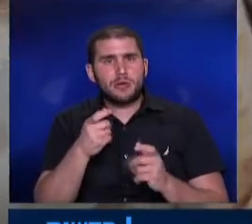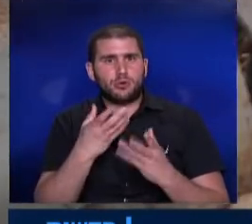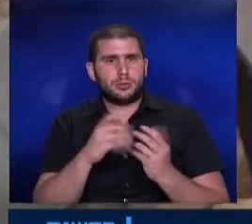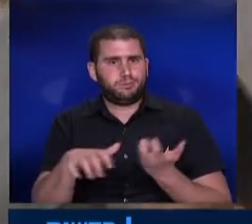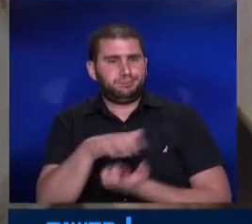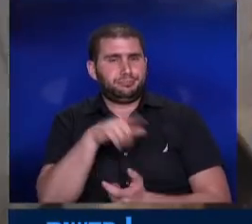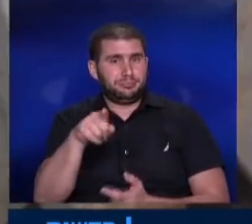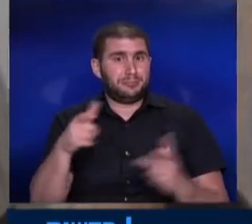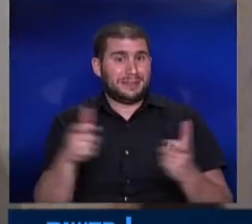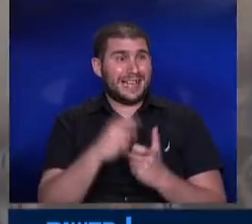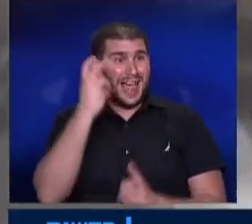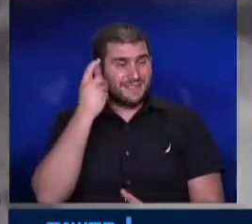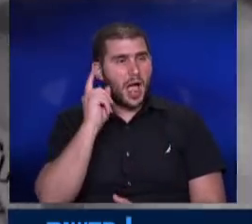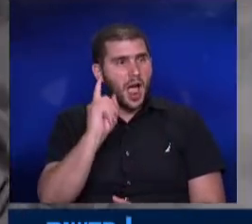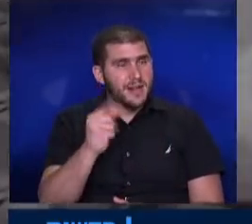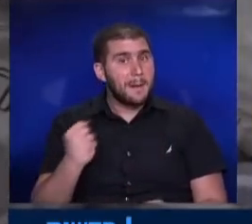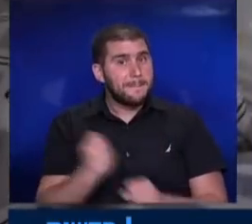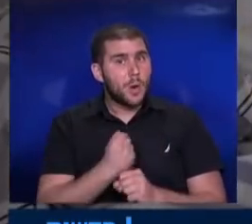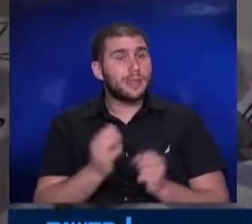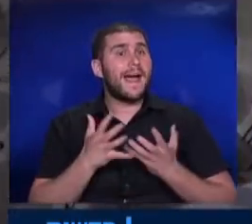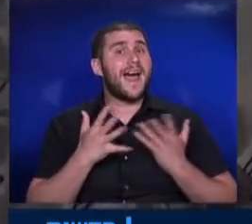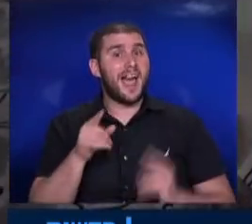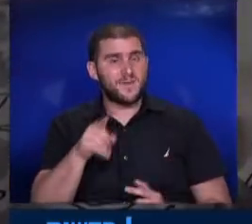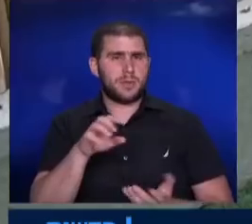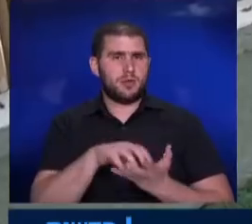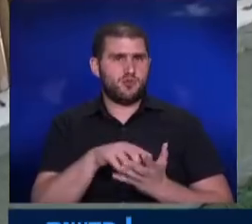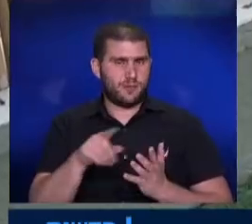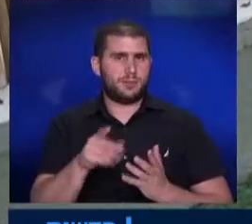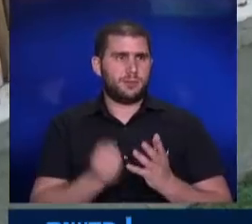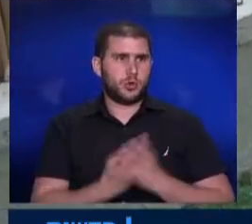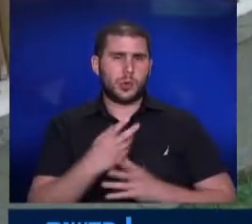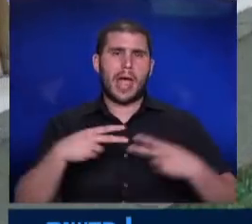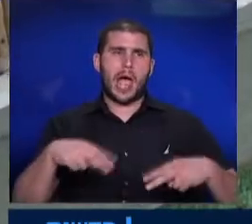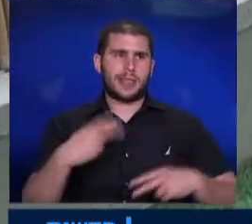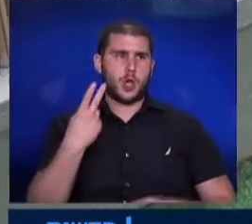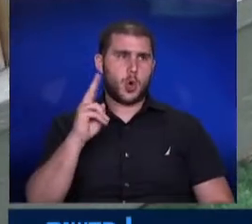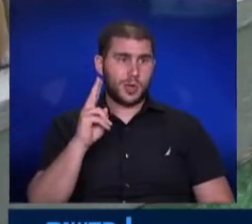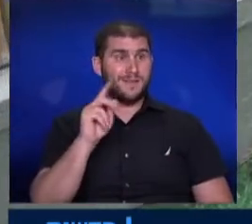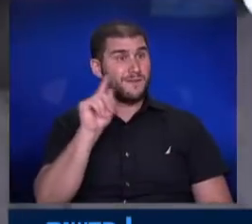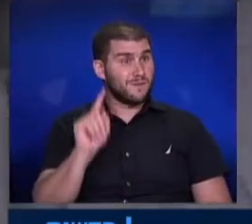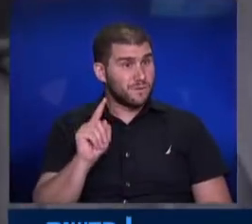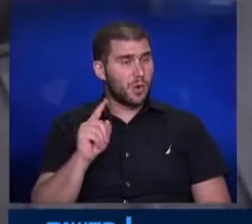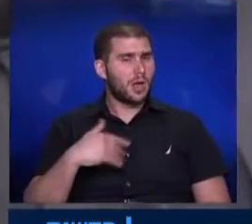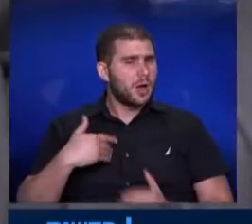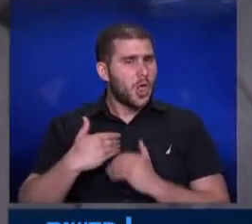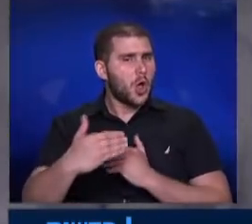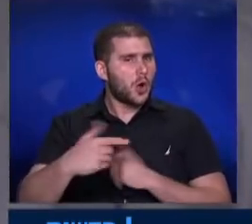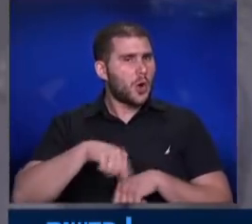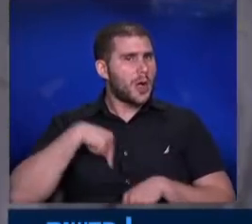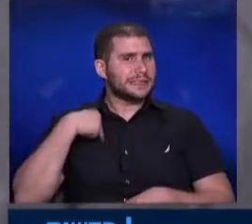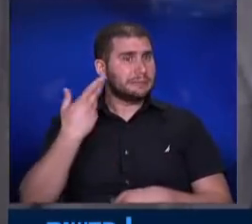במגזר הערבי, אבל הפעולות הנרחבות האלה ביישובים יוצרות הרתעה, ואולי לאורך זמן, עם פעולות